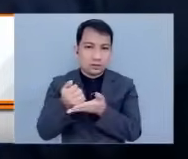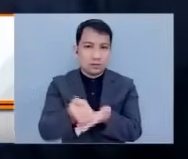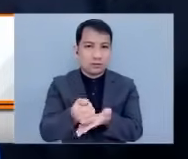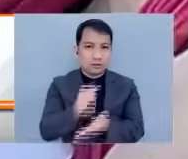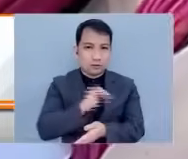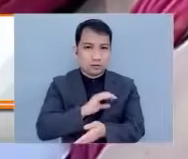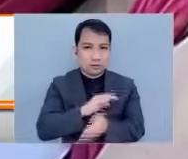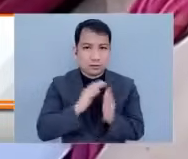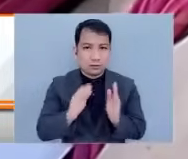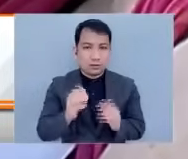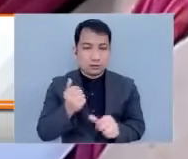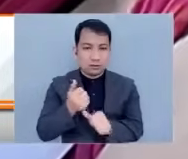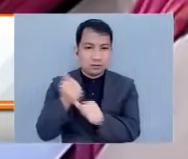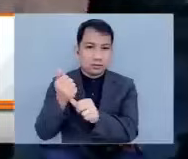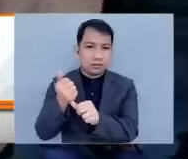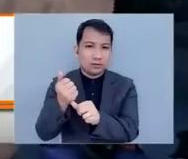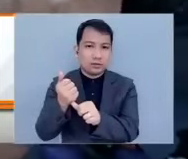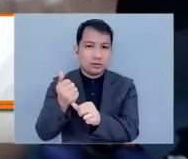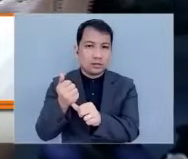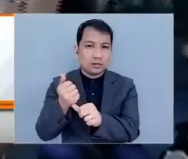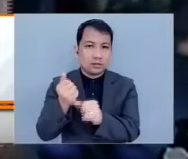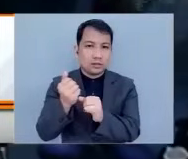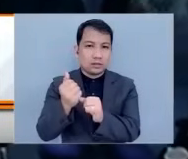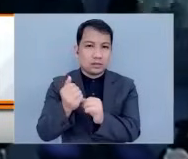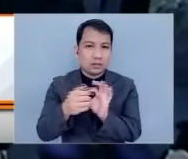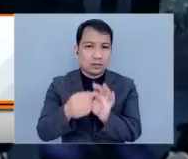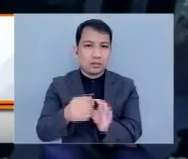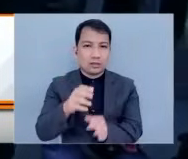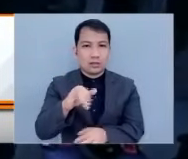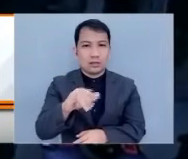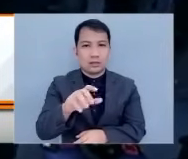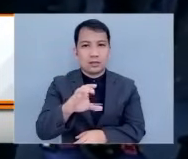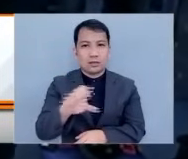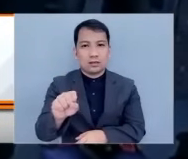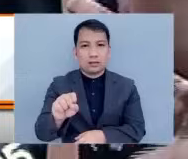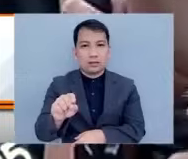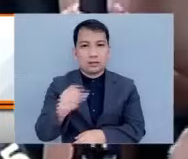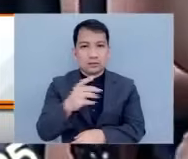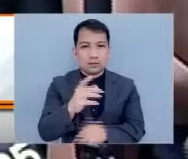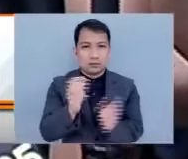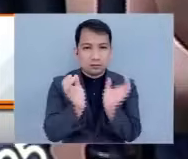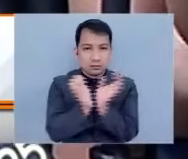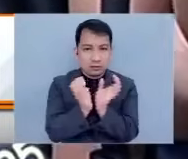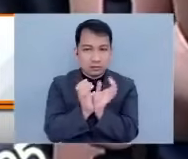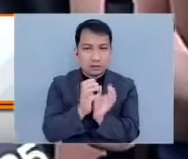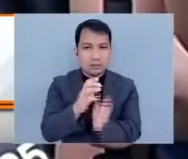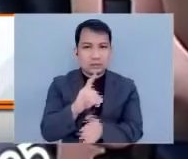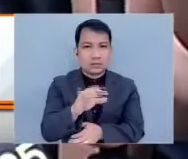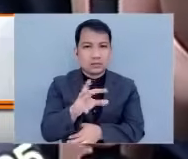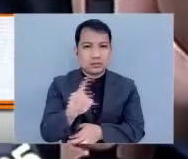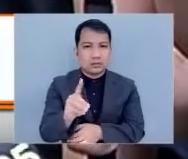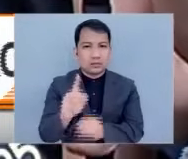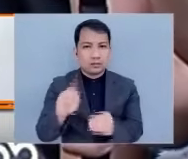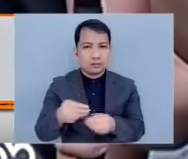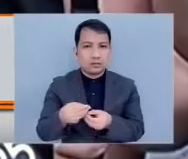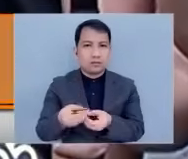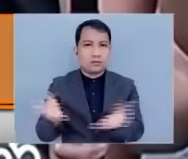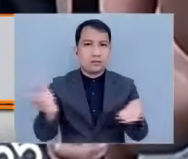Assistance to Individuals in Crisis Situation o AICS program ng DSWD. Hanggat kaya, bigyan na lang natin ang ating